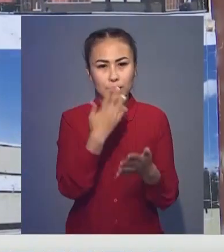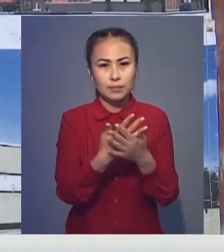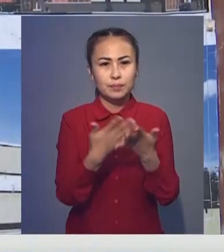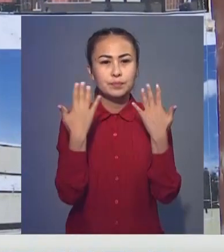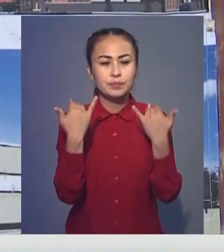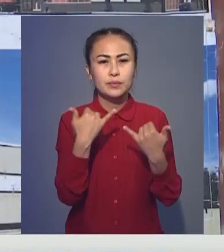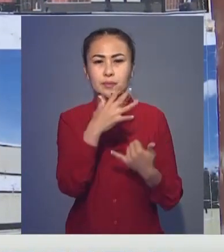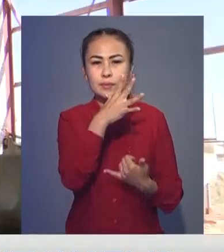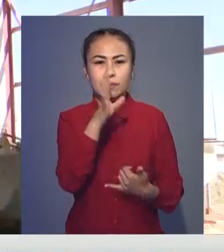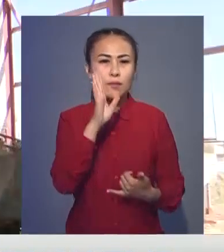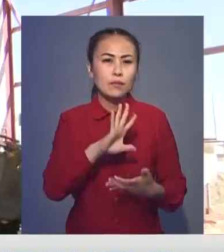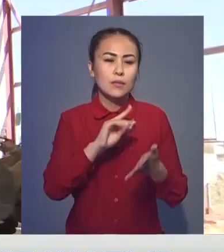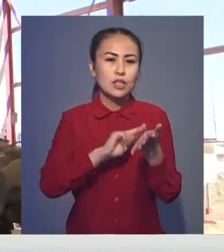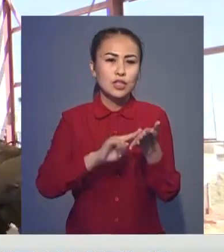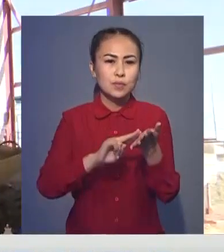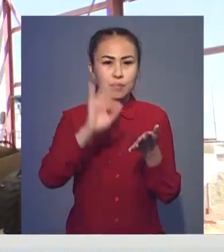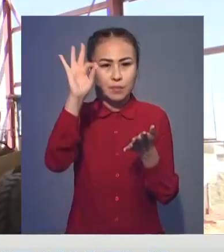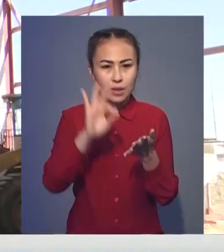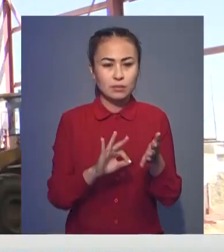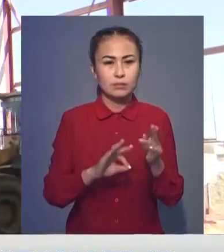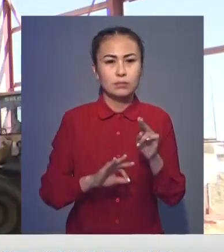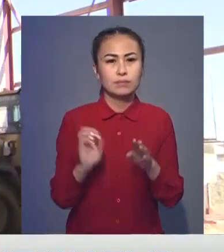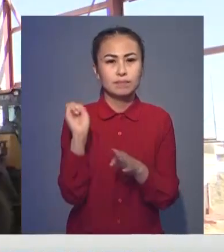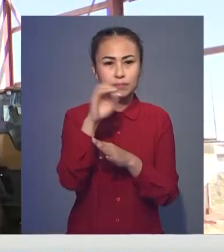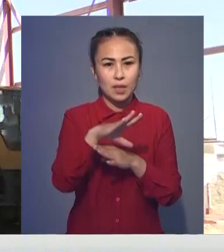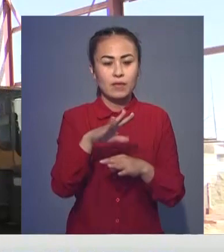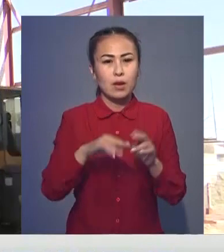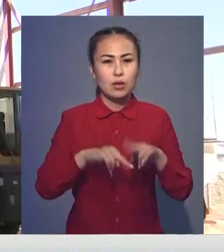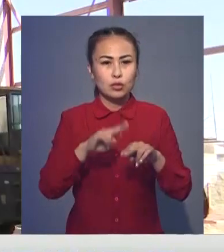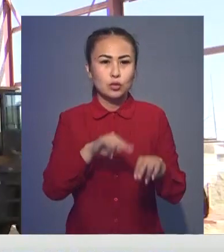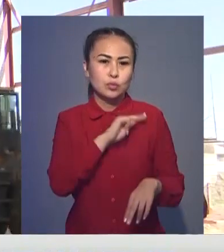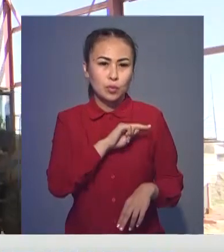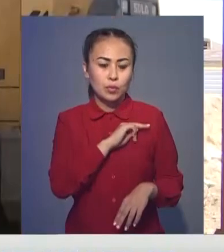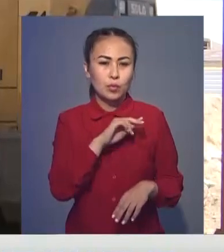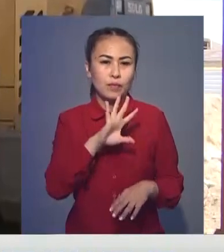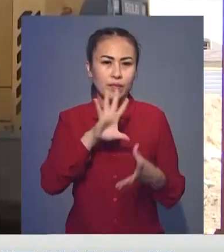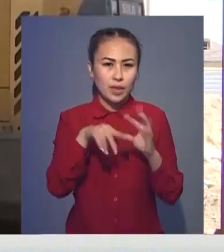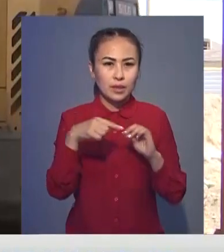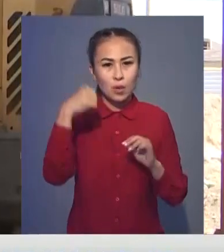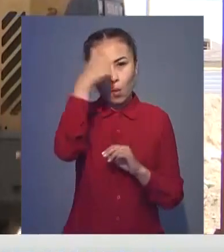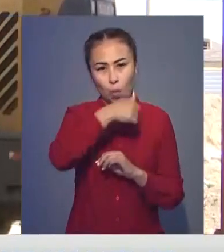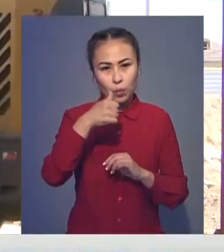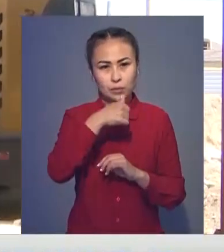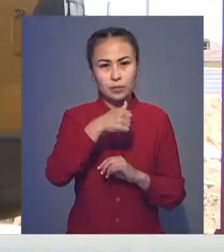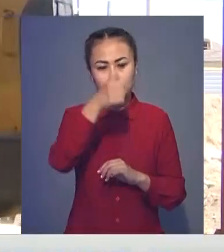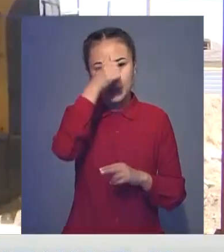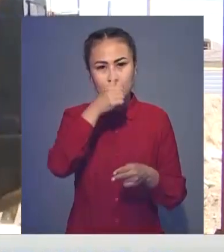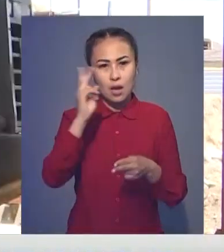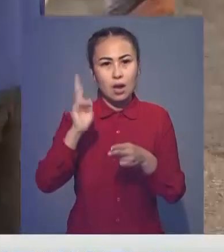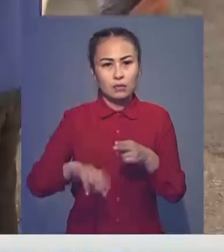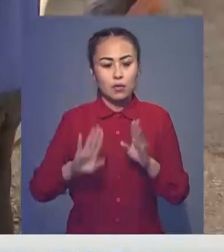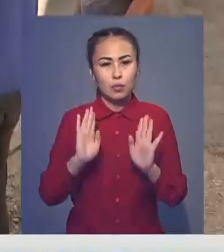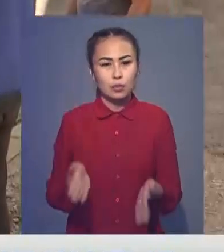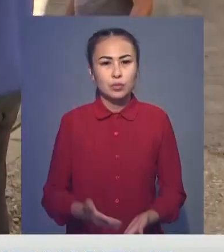миллион қарастырылған. Бүгінгі таңда кешеннің 70% салынып болды. Құрылыс жұмыстары осы жылдың қазан айында аяқталады дейді